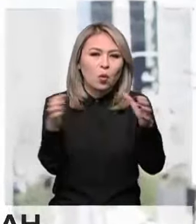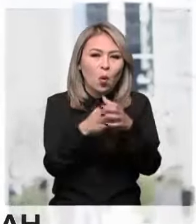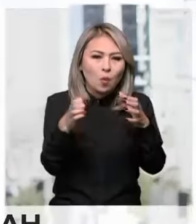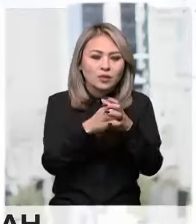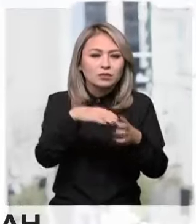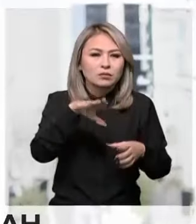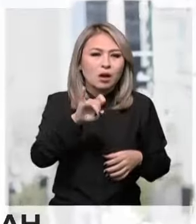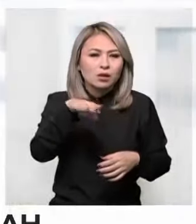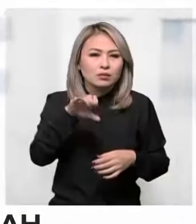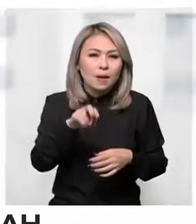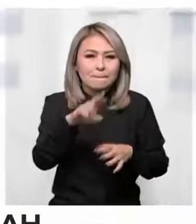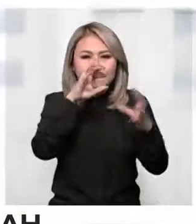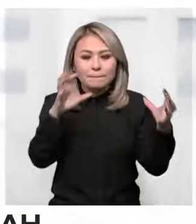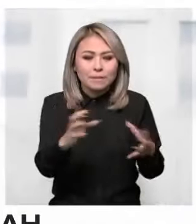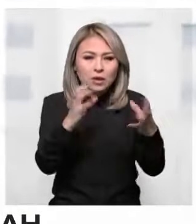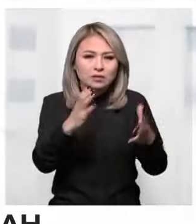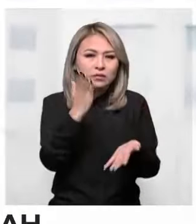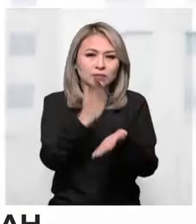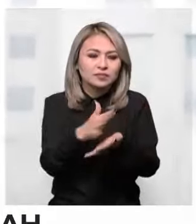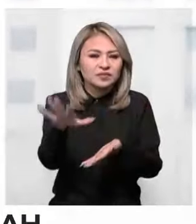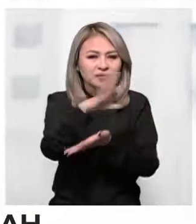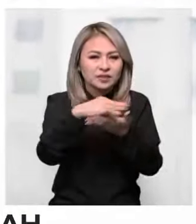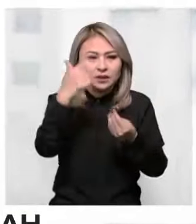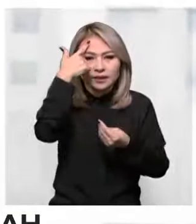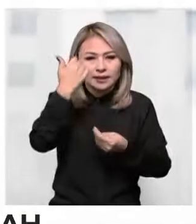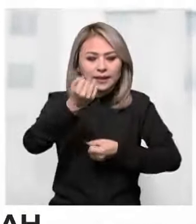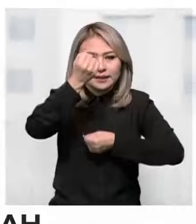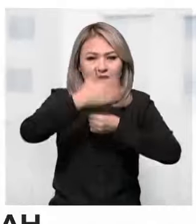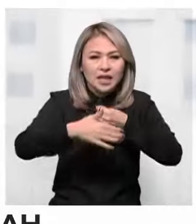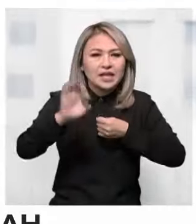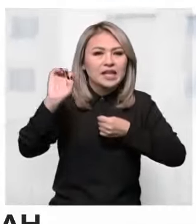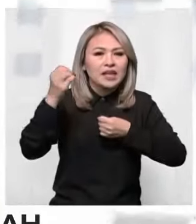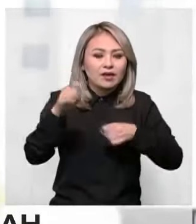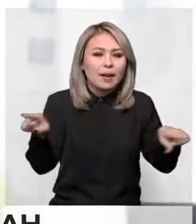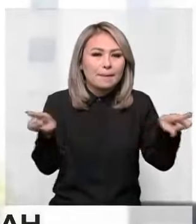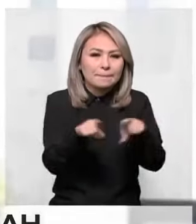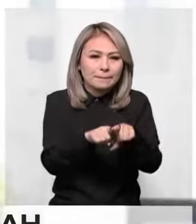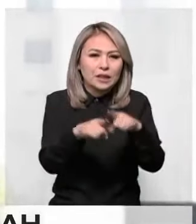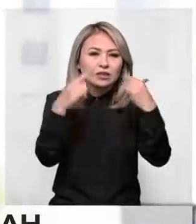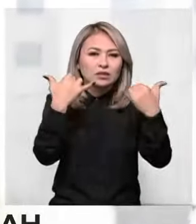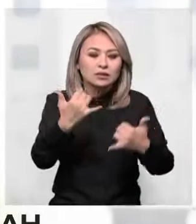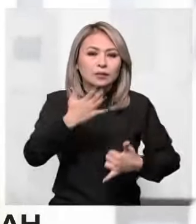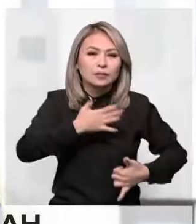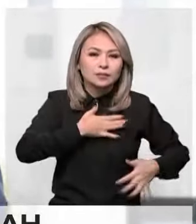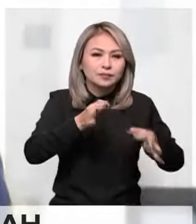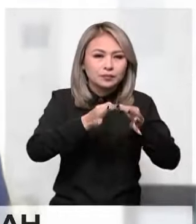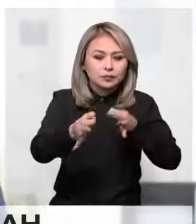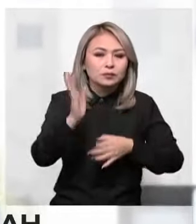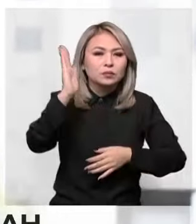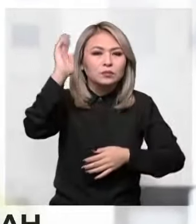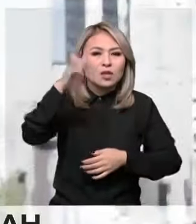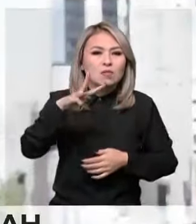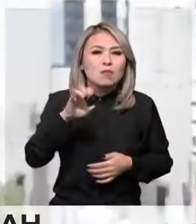стартаптар бағаланбай жүрген аймақтардан шығатынын жақсы біледі. Орталық Еуразия сондай аймақ. Біздің өңірден де болашақта